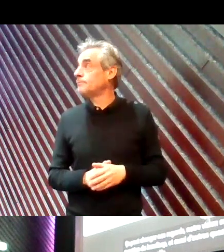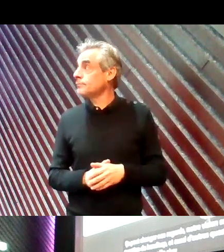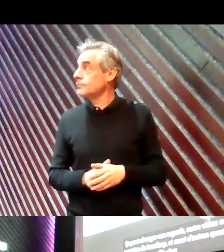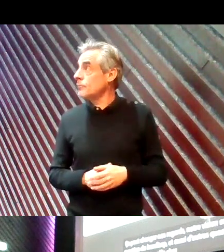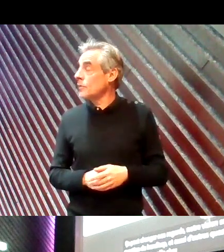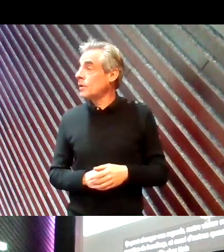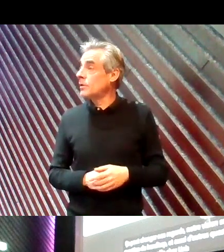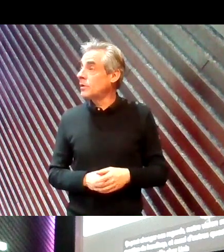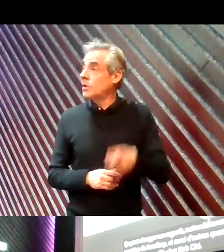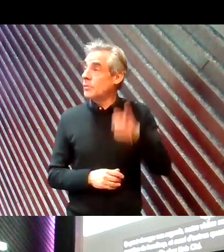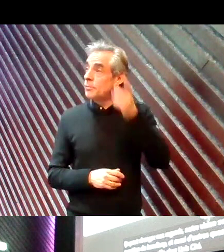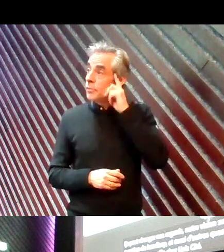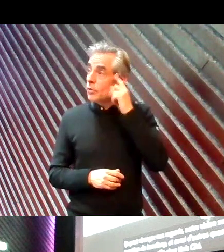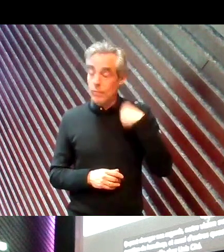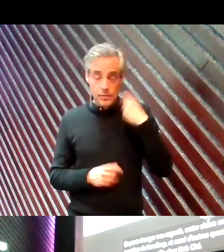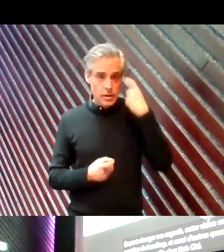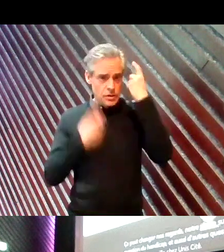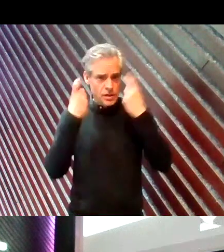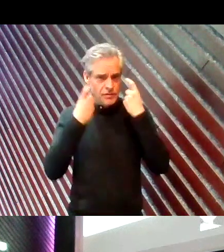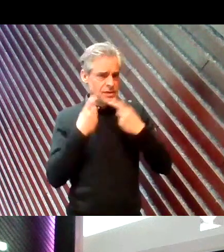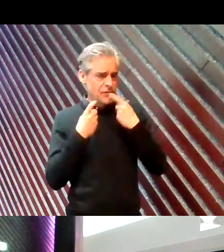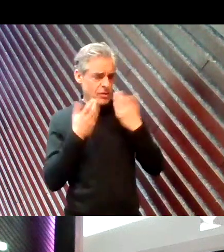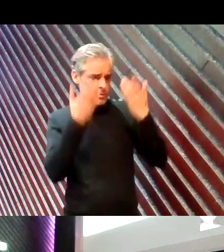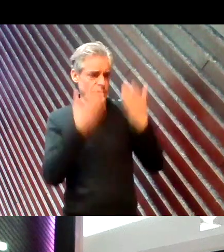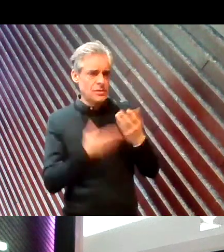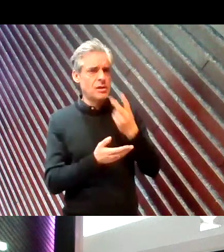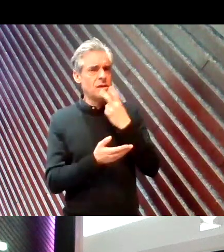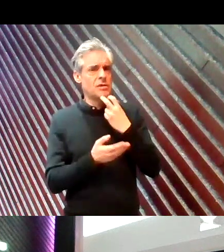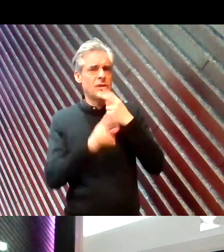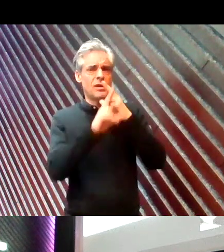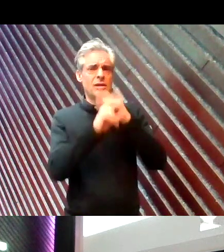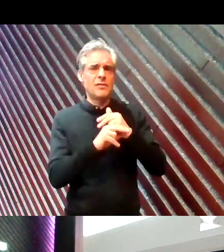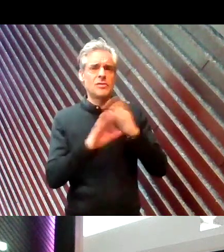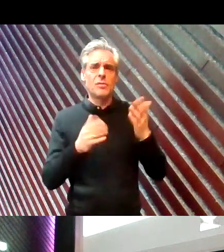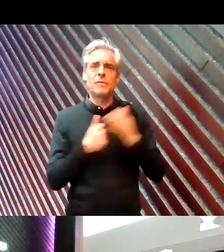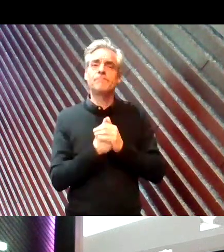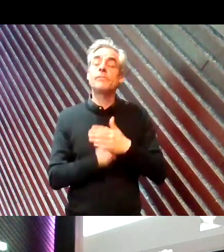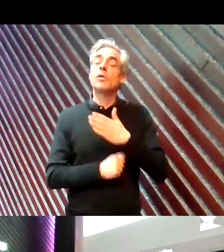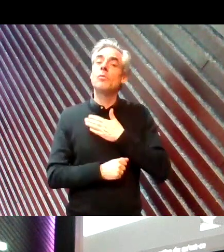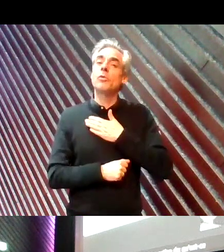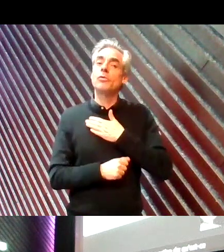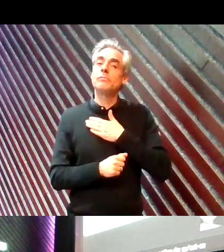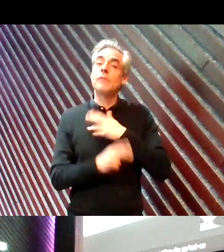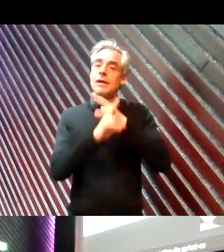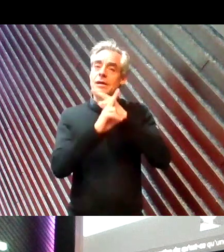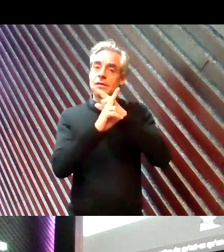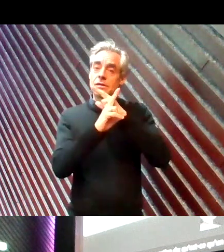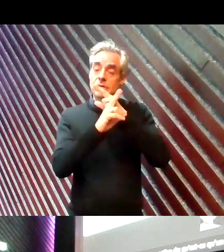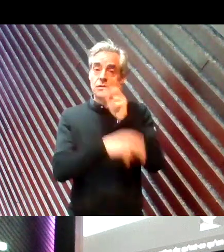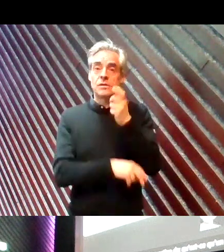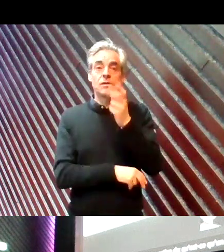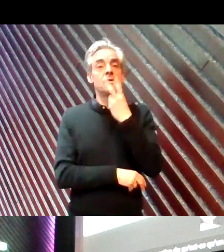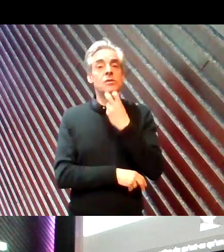pourquoi, moi j'ai aussi un petit peu réfléchi sur la question de qu'est-ce que c'est qu'un citoyen et donc pour nous, justement, un citoyen dans nos programmes,